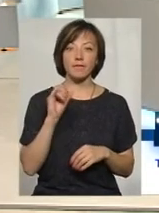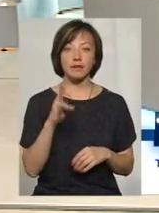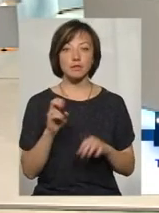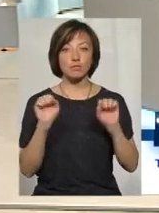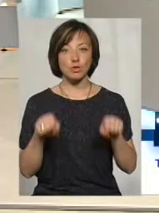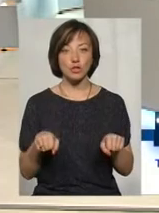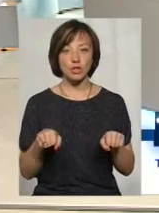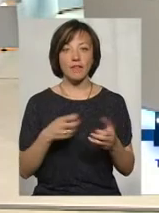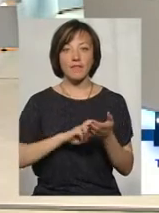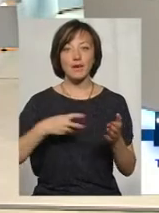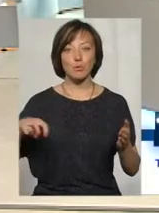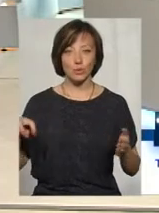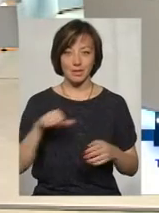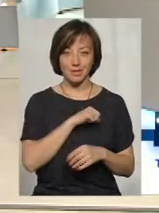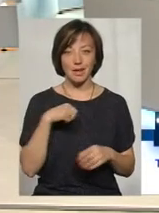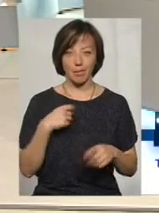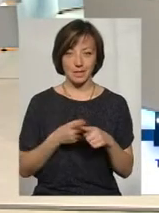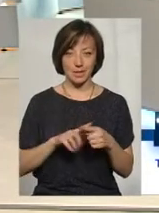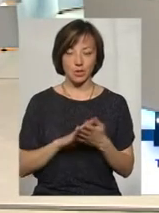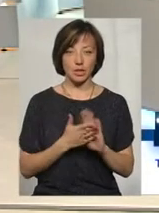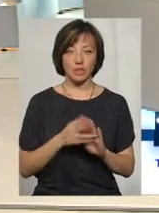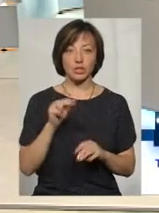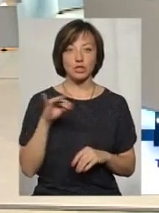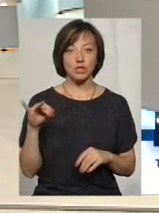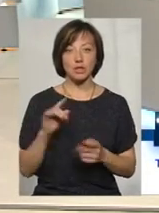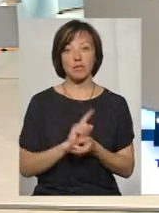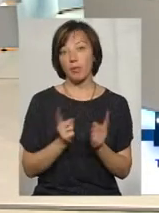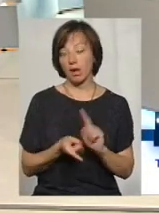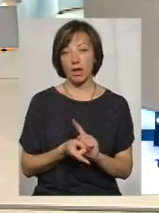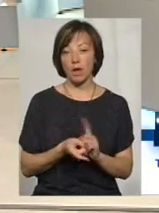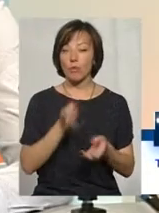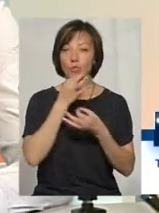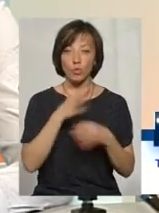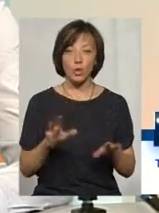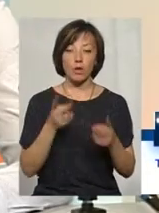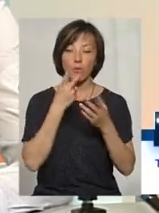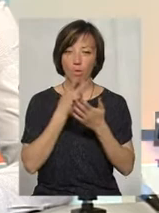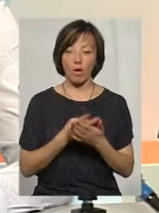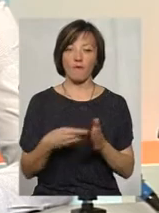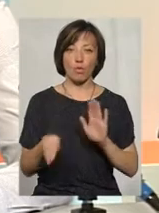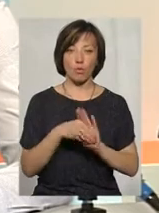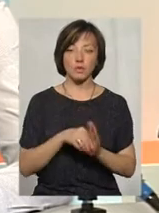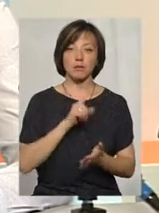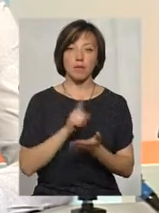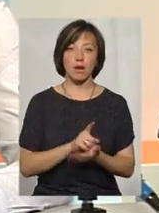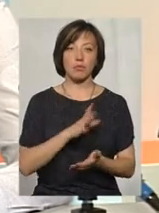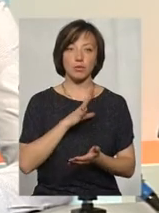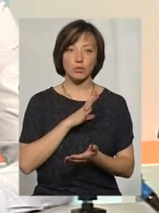зможе виплутуватись з цієї ситуації, чи ні. Навпаки, будь-який прояв корупції має